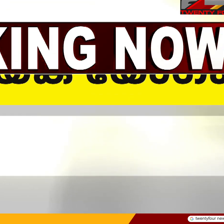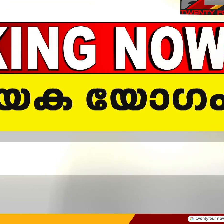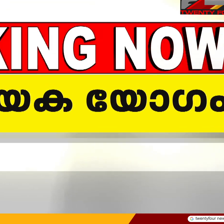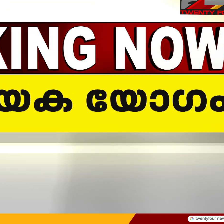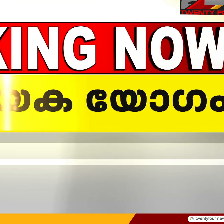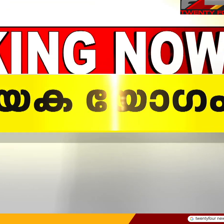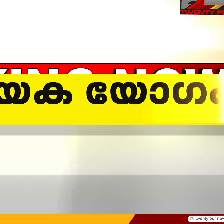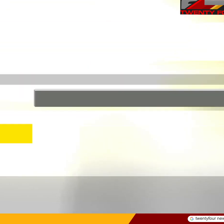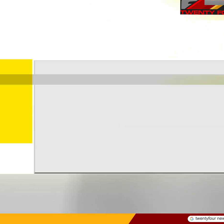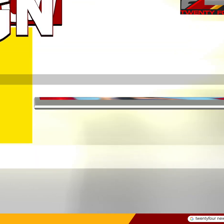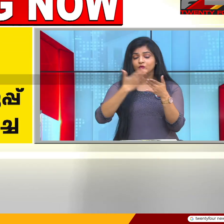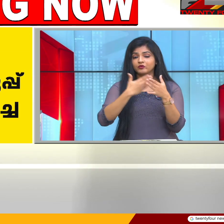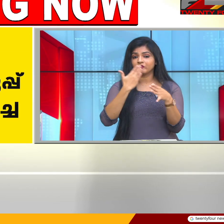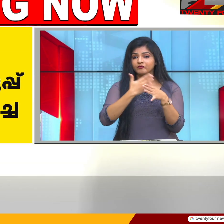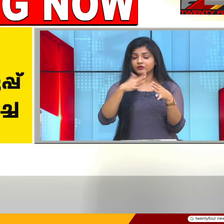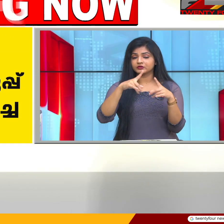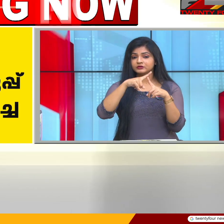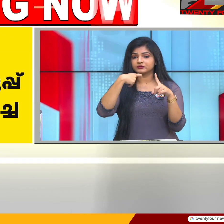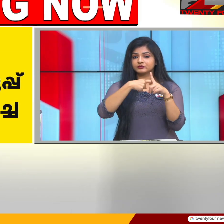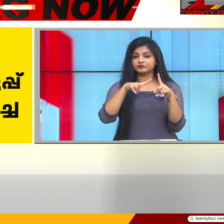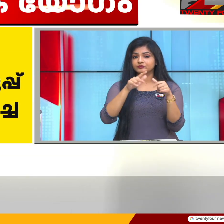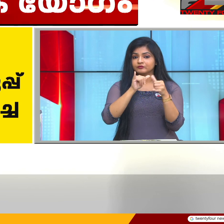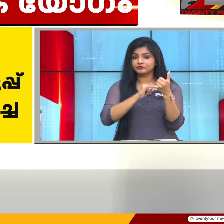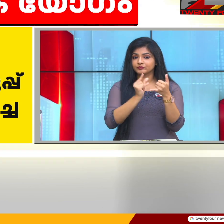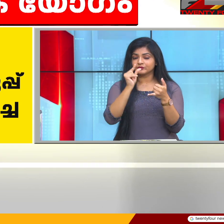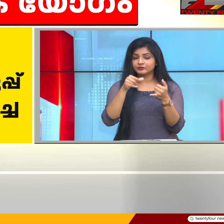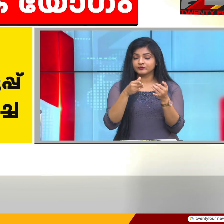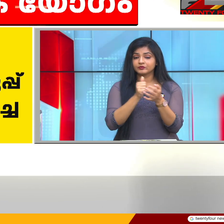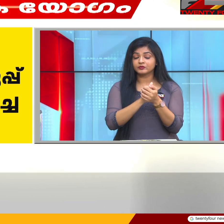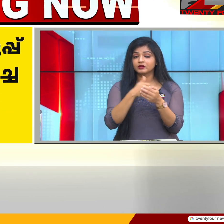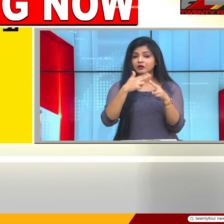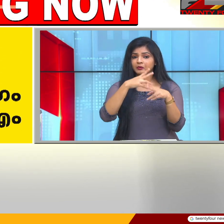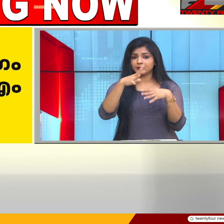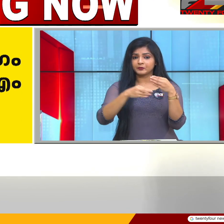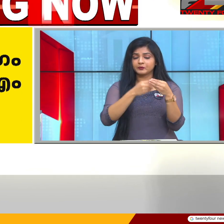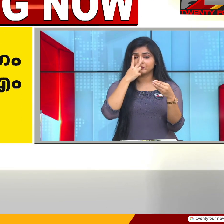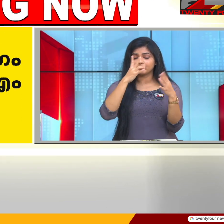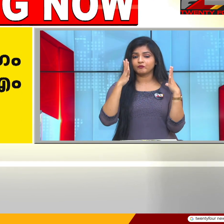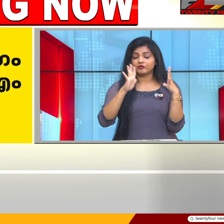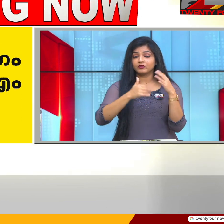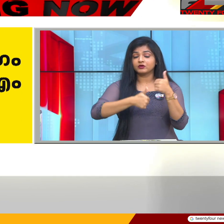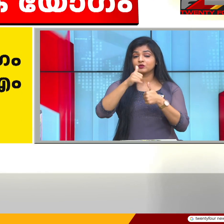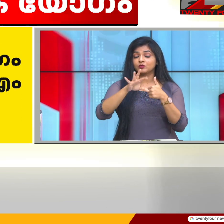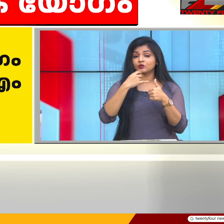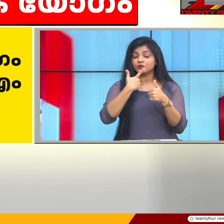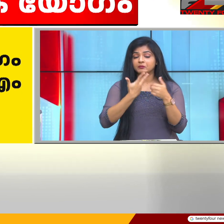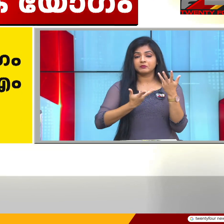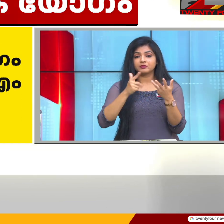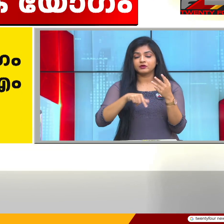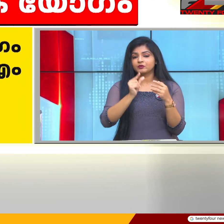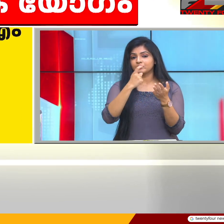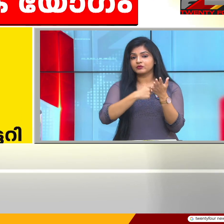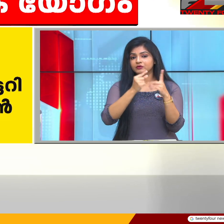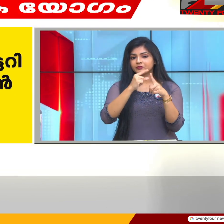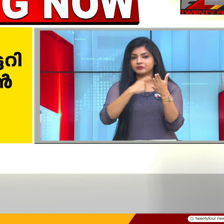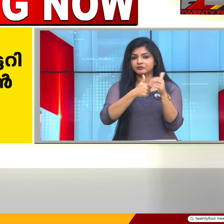മേഖലയിൽ പ്രവർത്തിച്ച ആളാണ് TK വാസു. അങ്ങനെ ഇവരെ കൂടി ഈ പട്ടികയിലേക്ക് പരിഗണിക്കുന്നു. പക്ഷേ ഇതിൽ പ്രധാനമായും UR പ്രദീപിന് തന്നെയായിരിക്കും ഏറെ